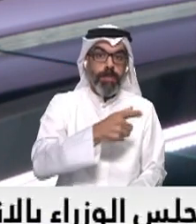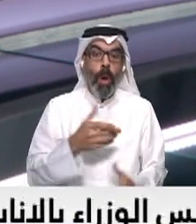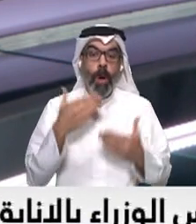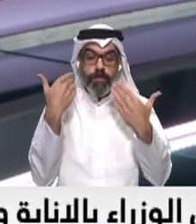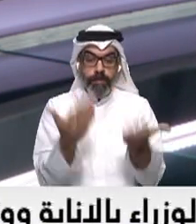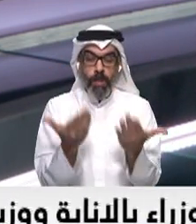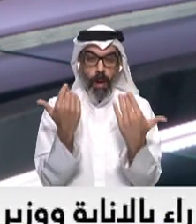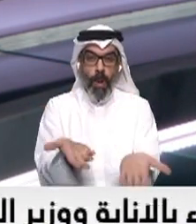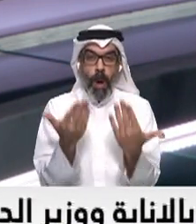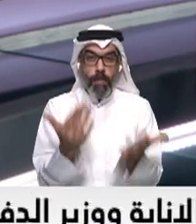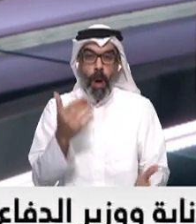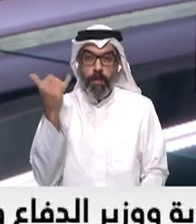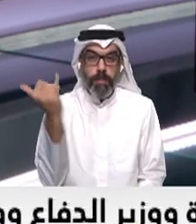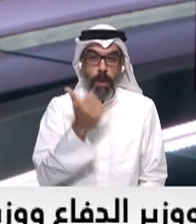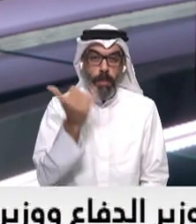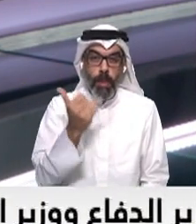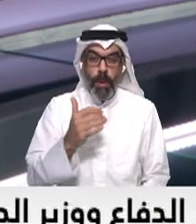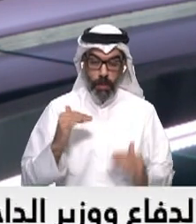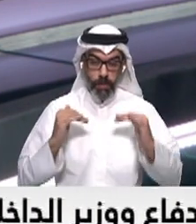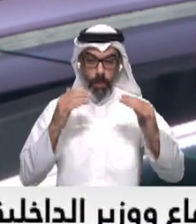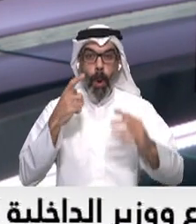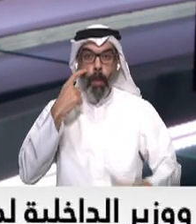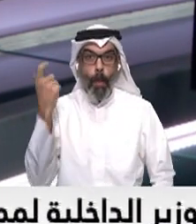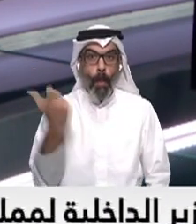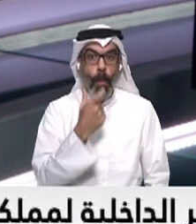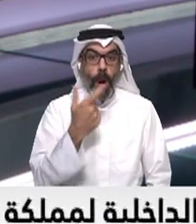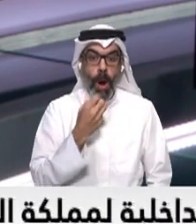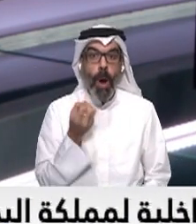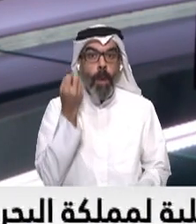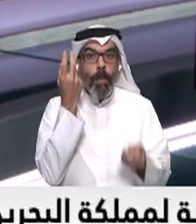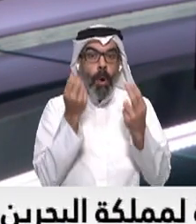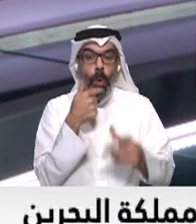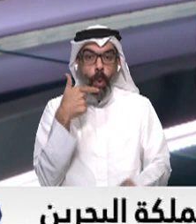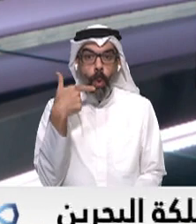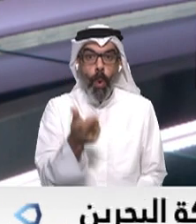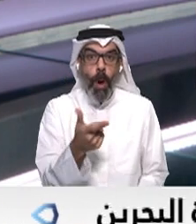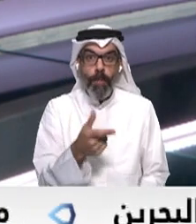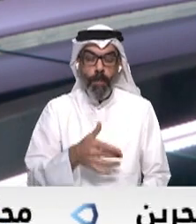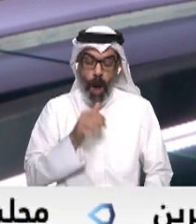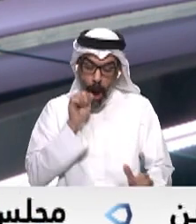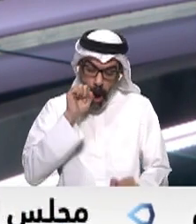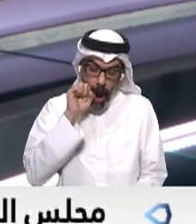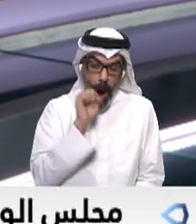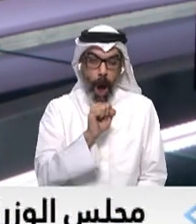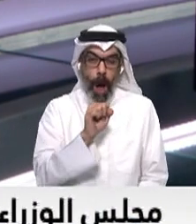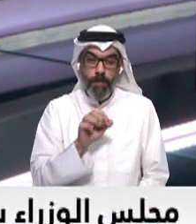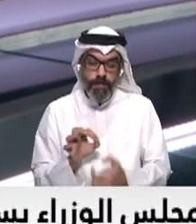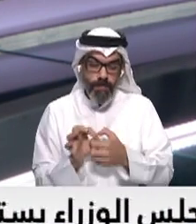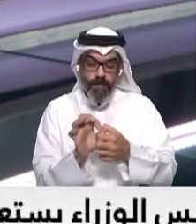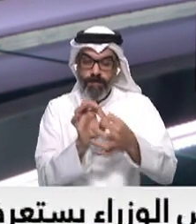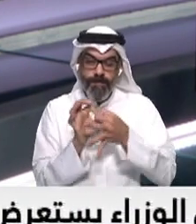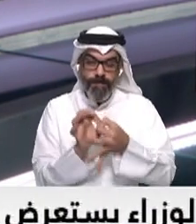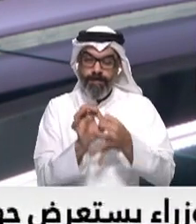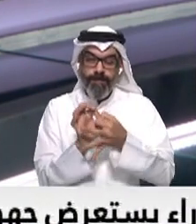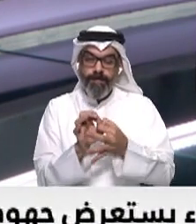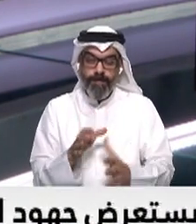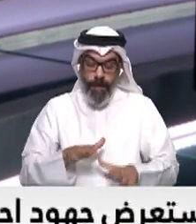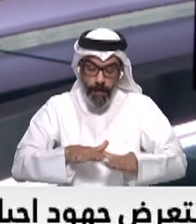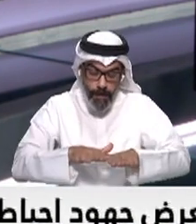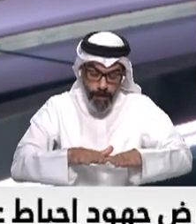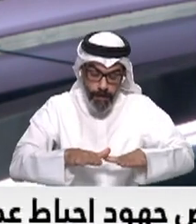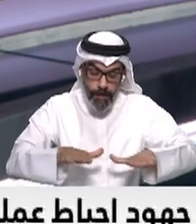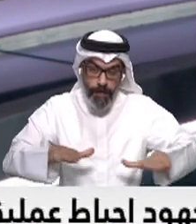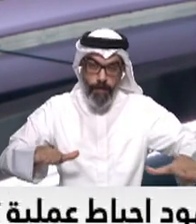إلا أنه وبحسب المراقبين ستركز بشكل خاص على مناقشة تعزيز أطر الأمن والاستقرار في